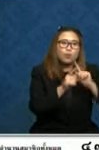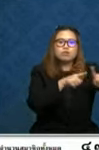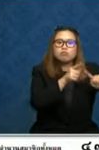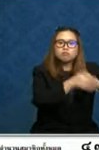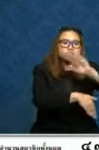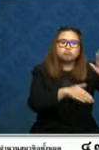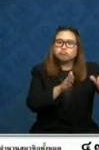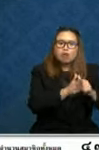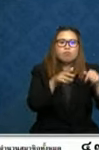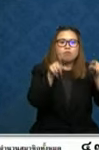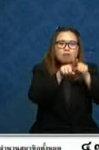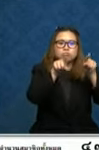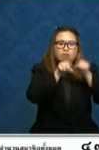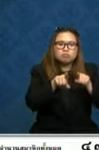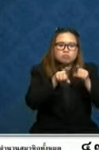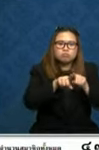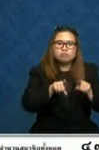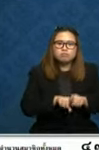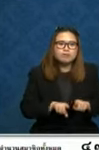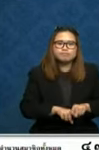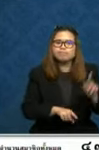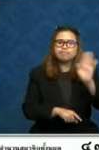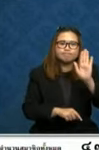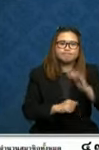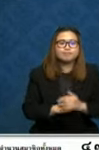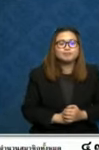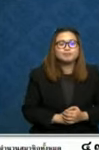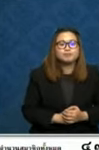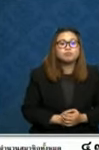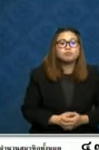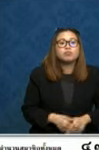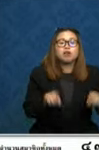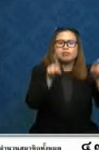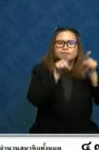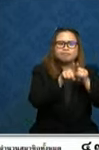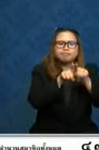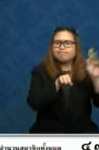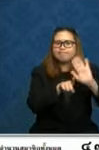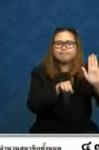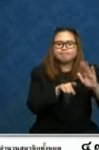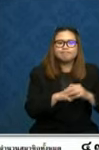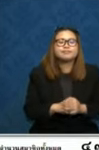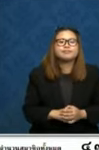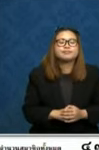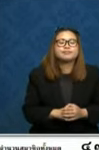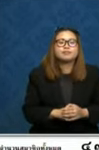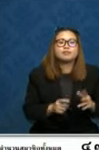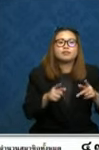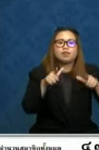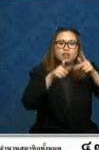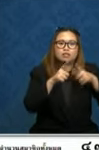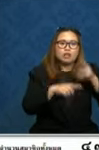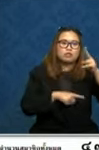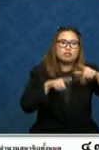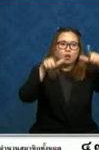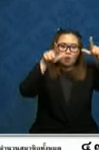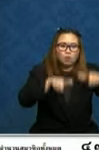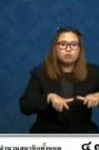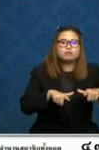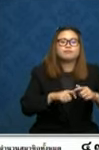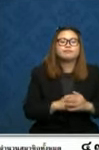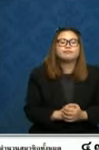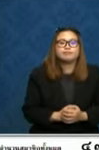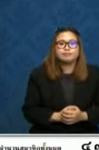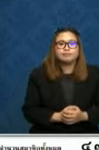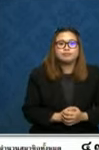จัดสรรงบประมาณในงบนี้โดยตรงค่ะและเพื่อลดความทับซ้อนและสิ้นเปลืองในงบประมาณและภาระค่าใช้จ่ายที่มากจนเกินไปง